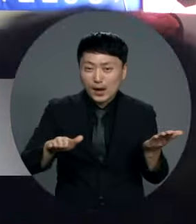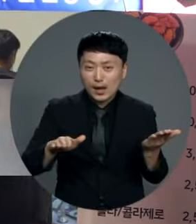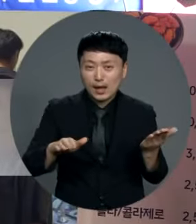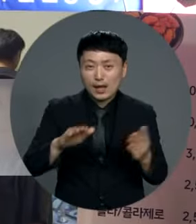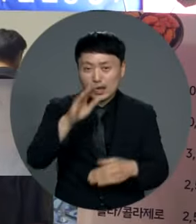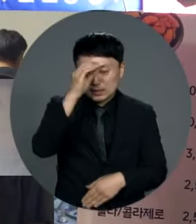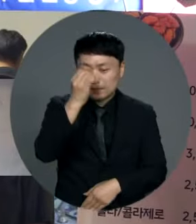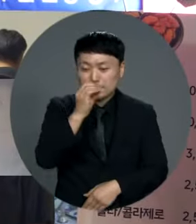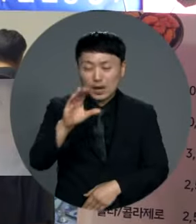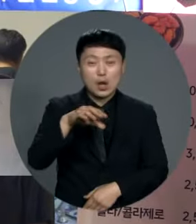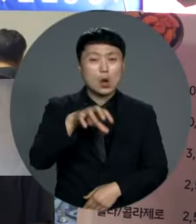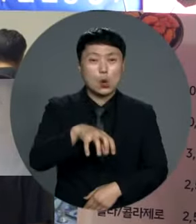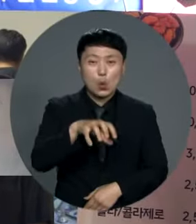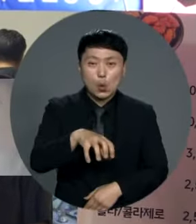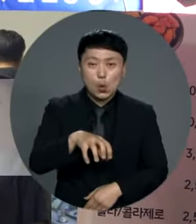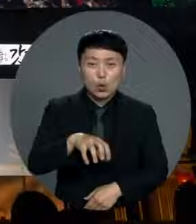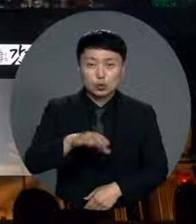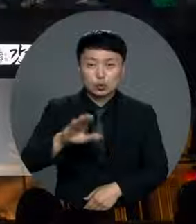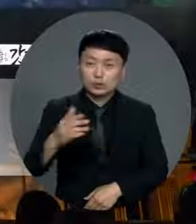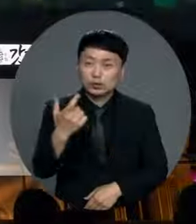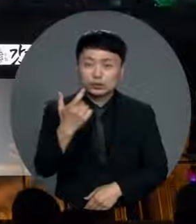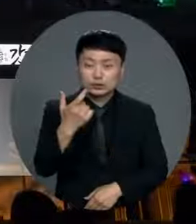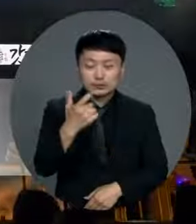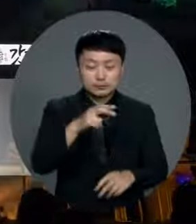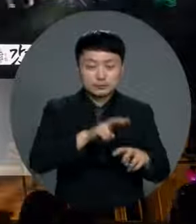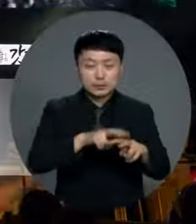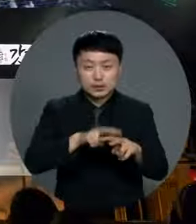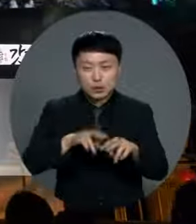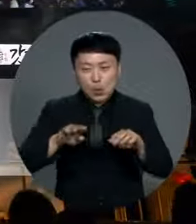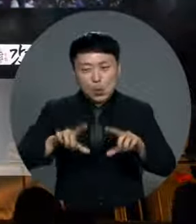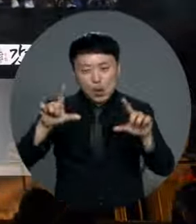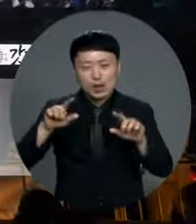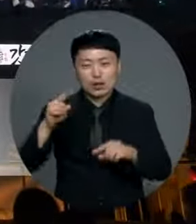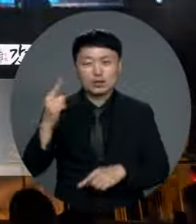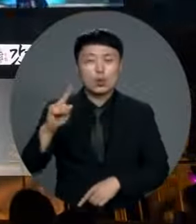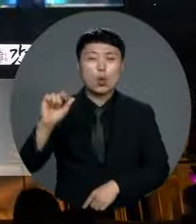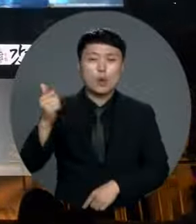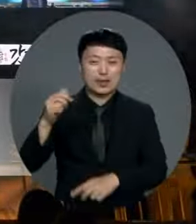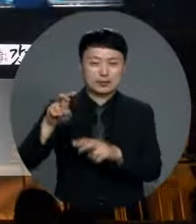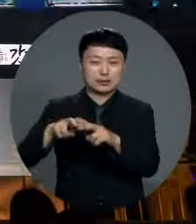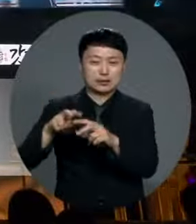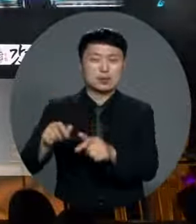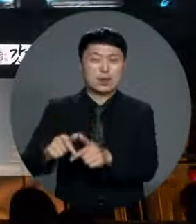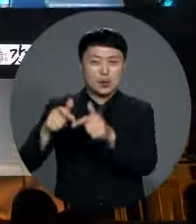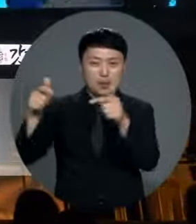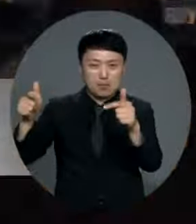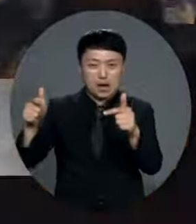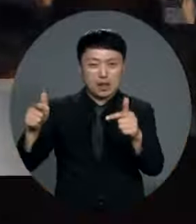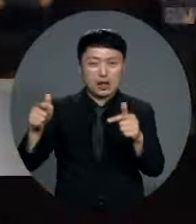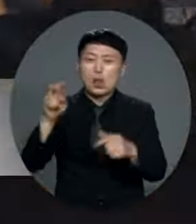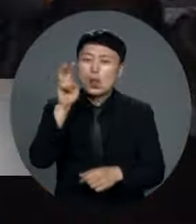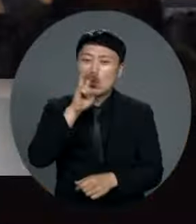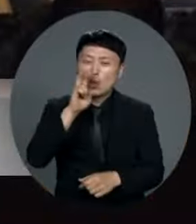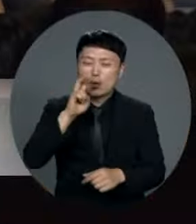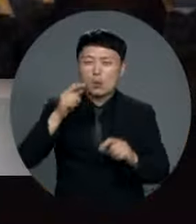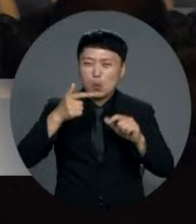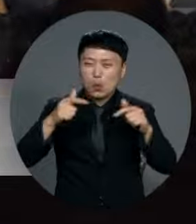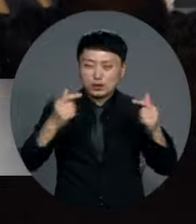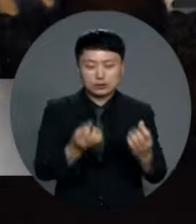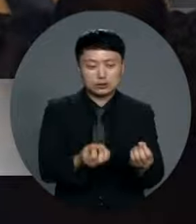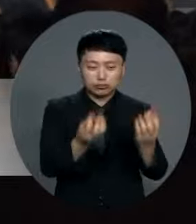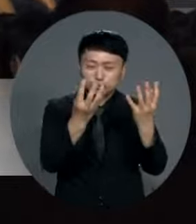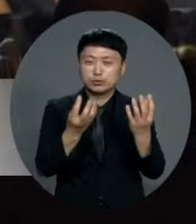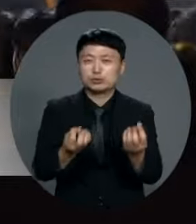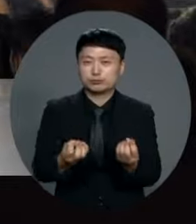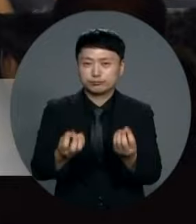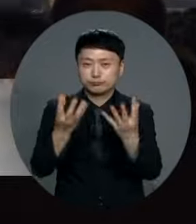치맥 라운지는 기존 960석에서 올해는 1500석으로 늘리고 다양한 장르의 뮤지션이 참여해 축제